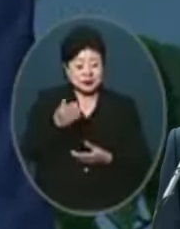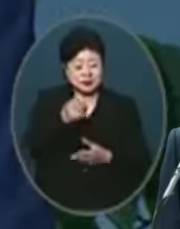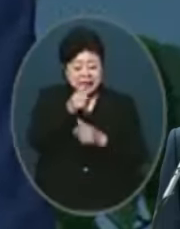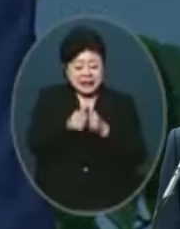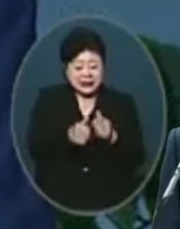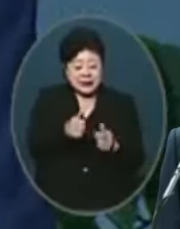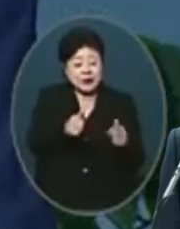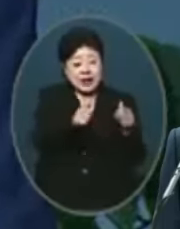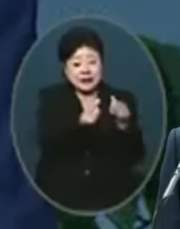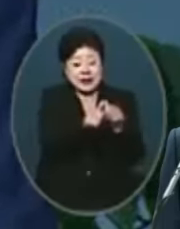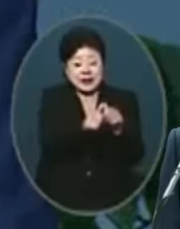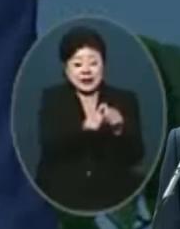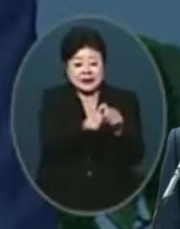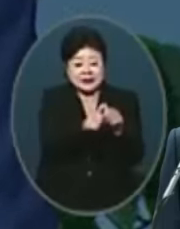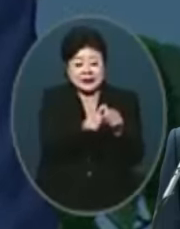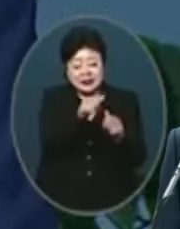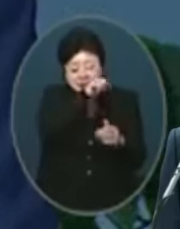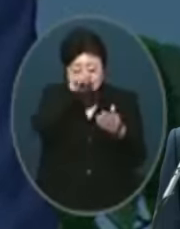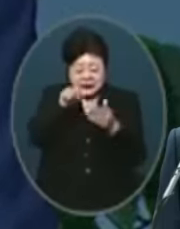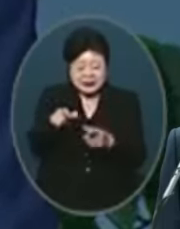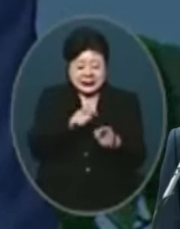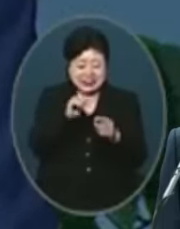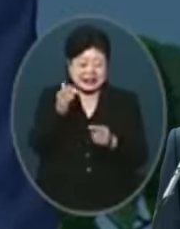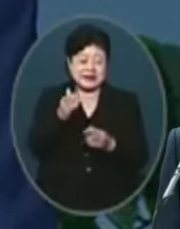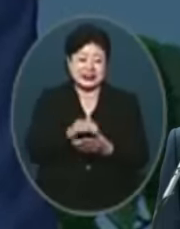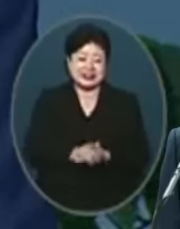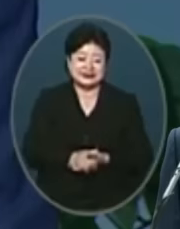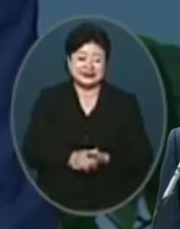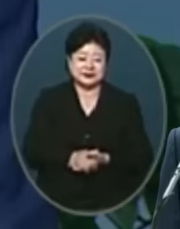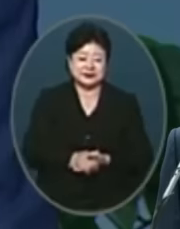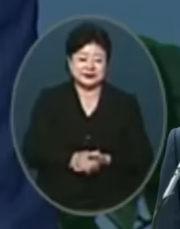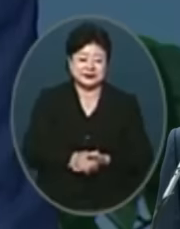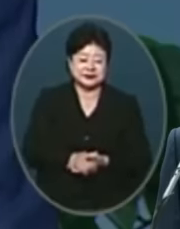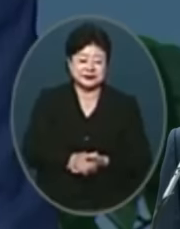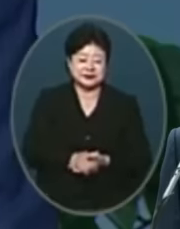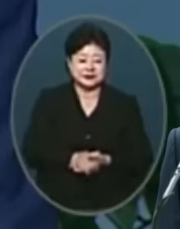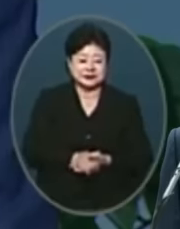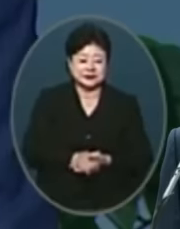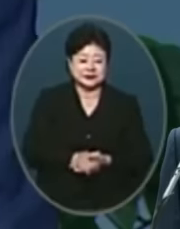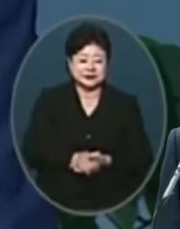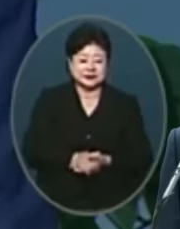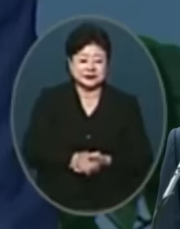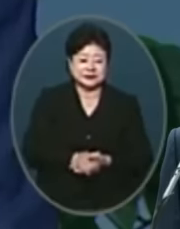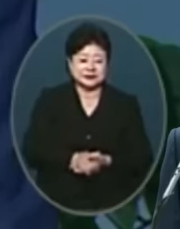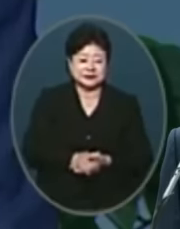여러분은 하나님과 함께 인생을 살아야 되는 것입니다.